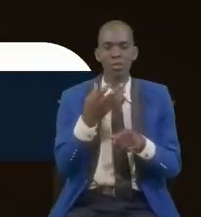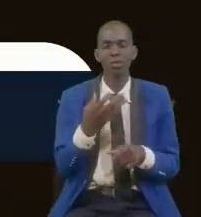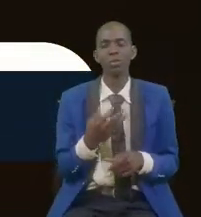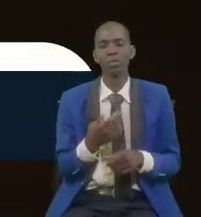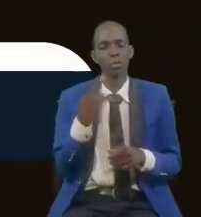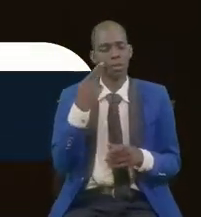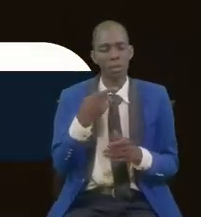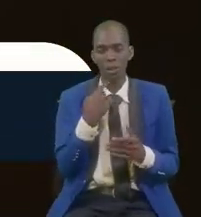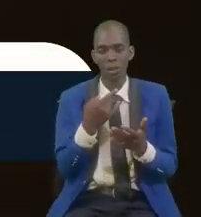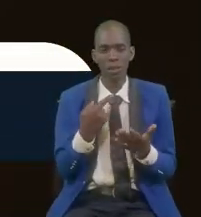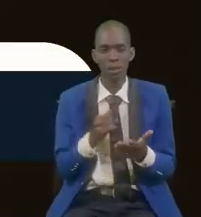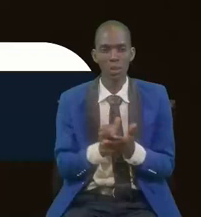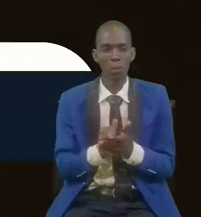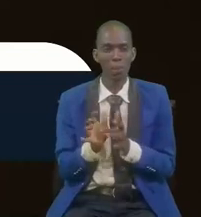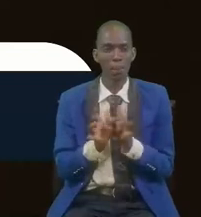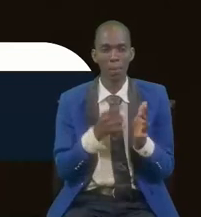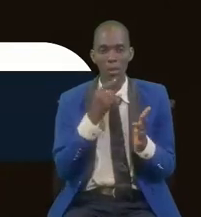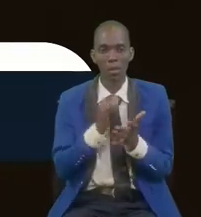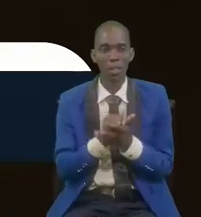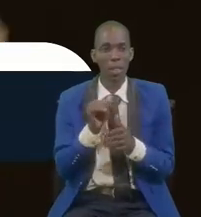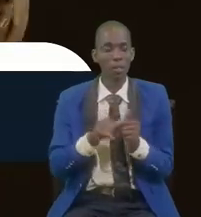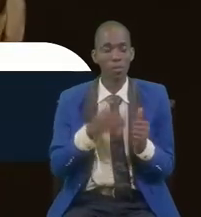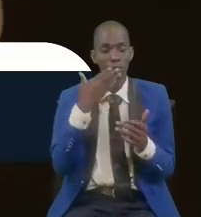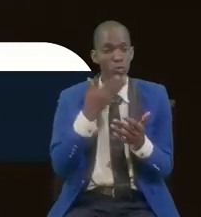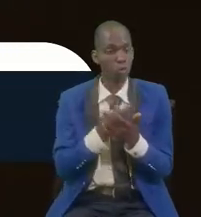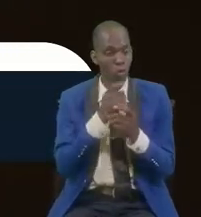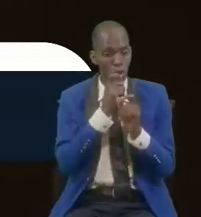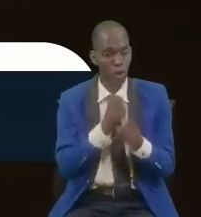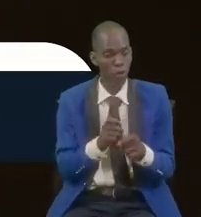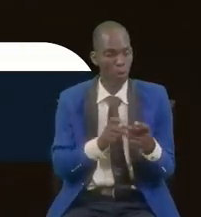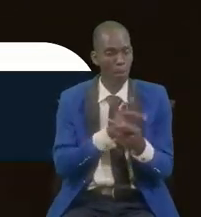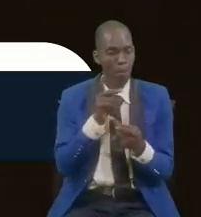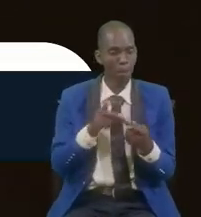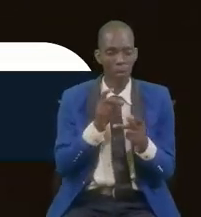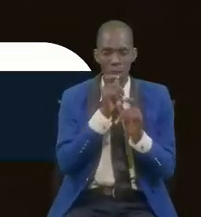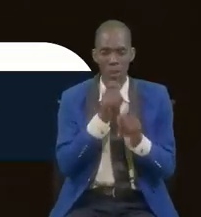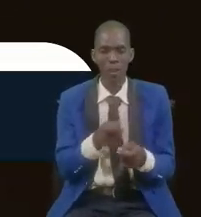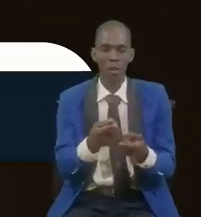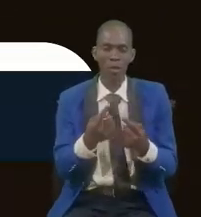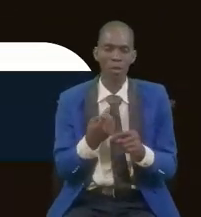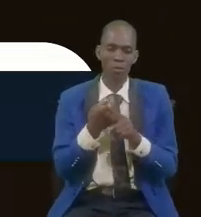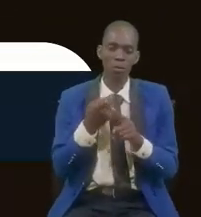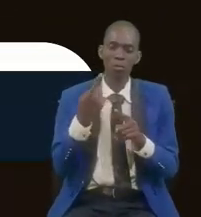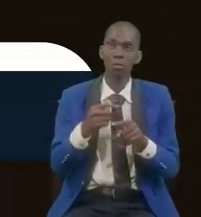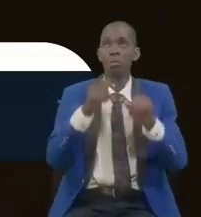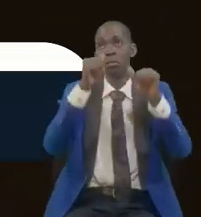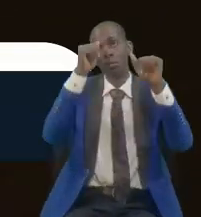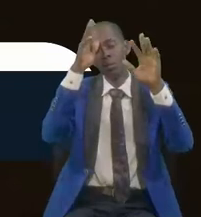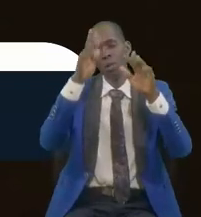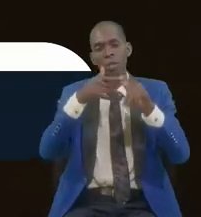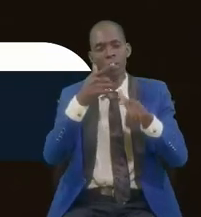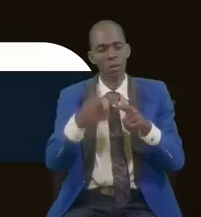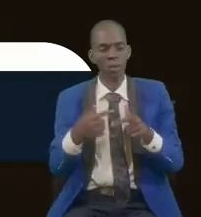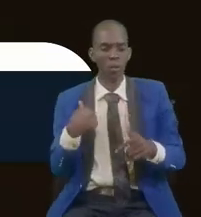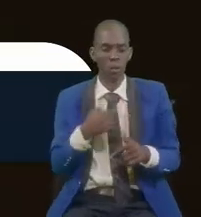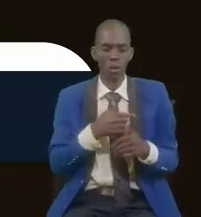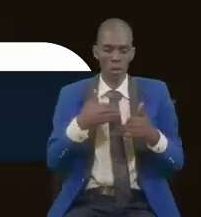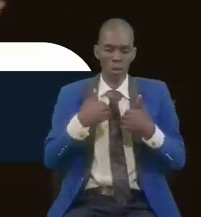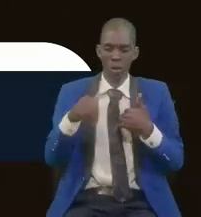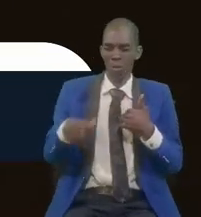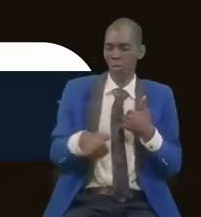que toute grâce excellente et tout don parfait descend du Père. Il y a un autre don,